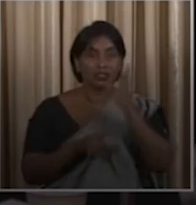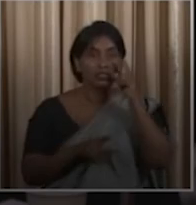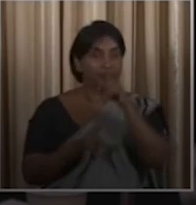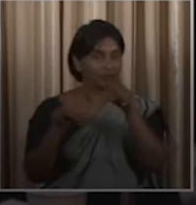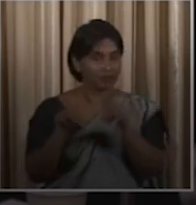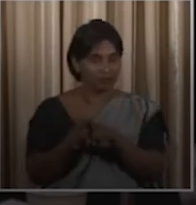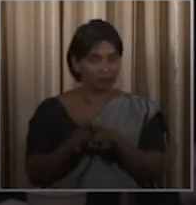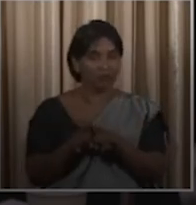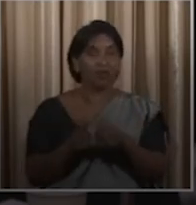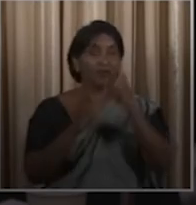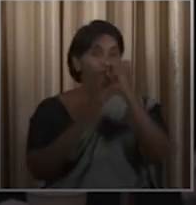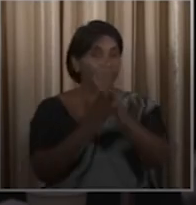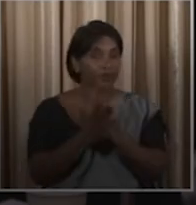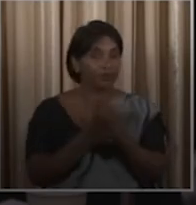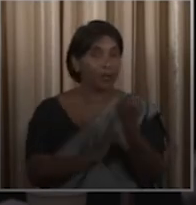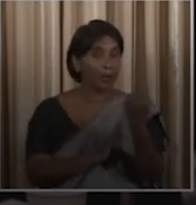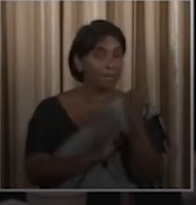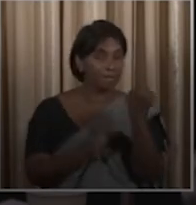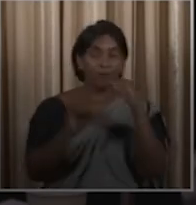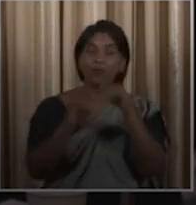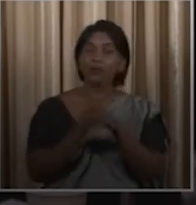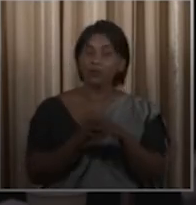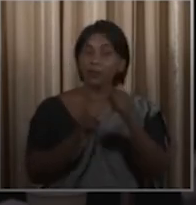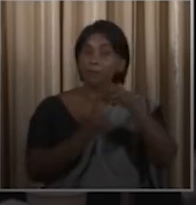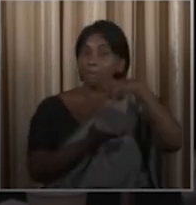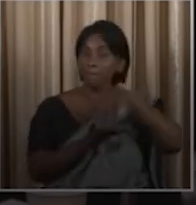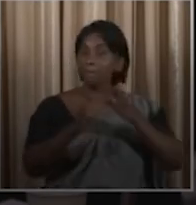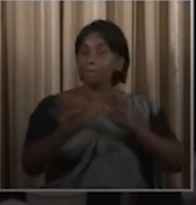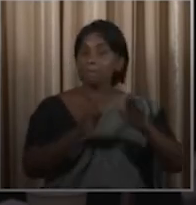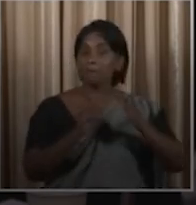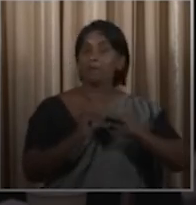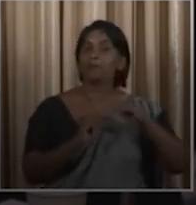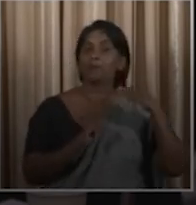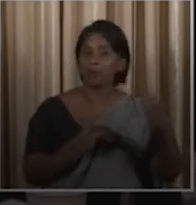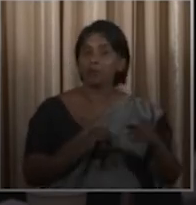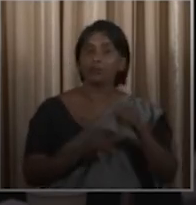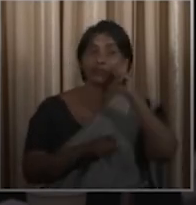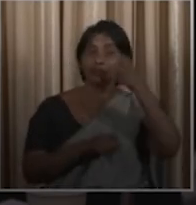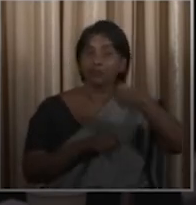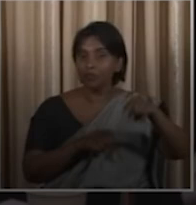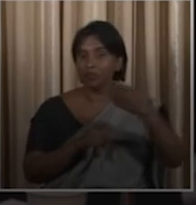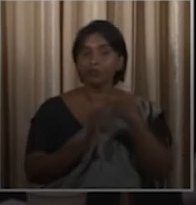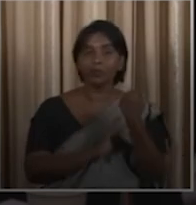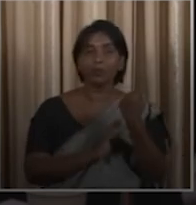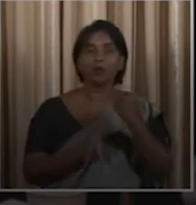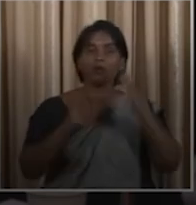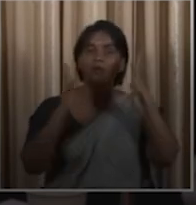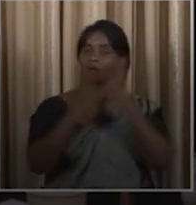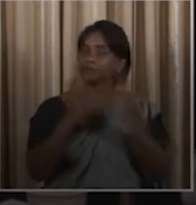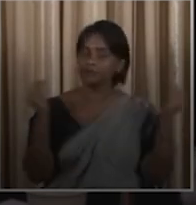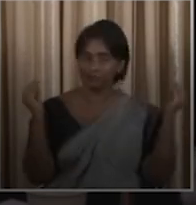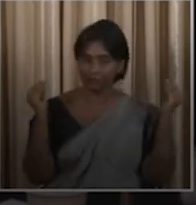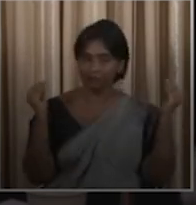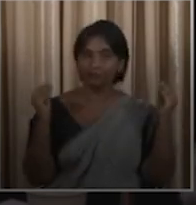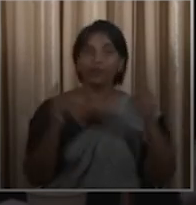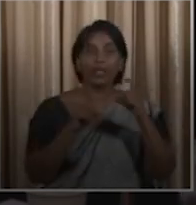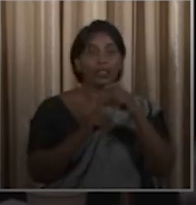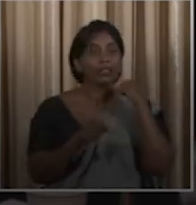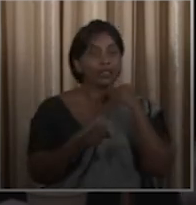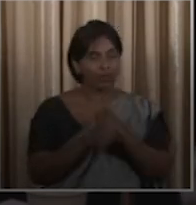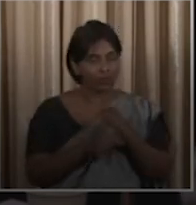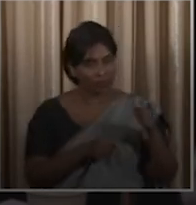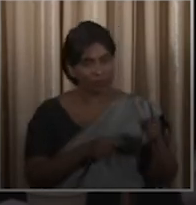බලතල තිබුණට පලාප්පාලන මැතිවරණයෙන් පස්සේ ජනතාව හමුවේ තමන්ගේ බලතල අවලංගුයි. දිනේෂ් ගුණවර්ධන